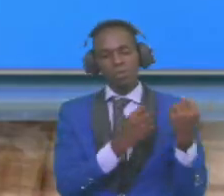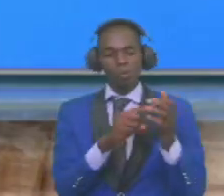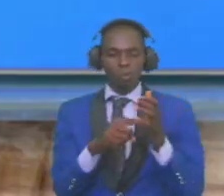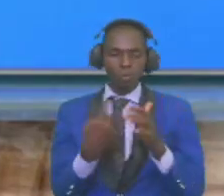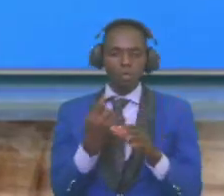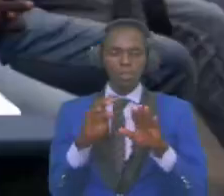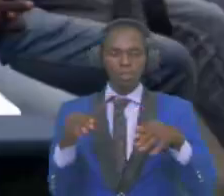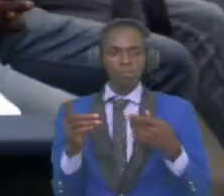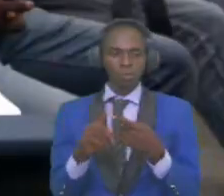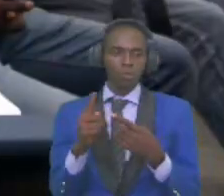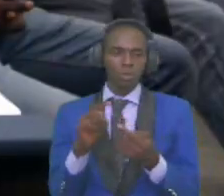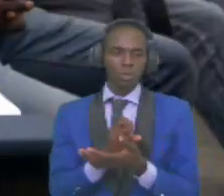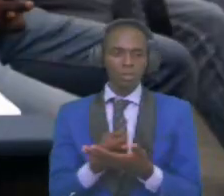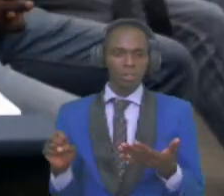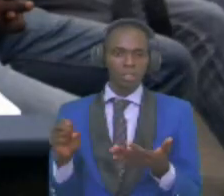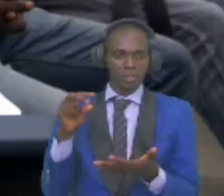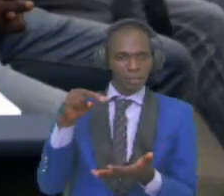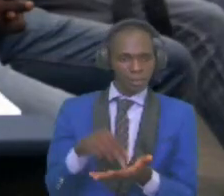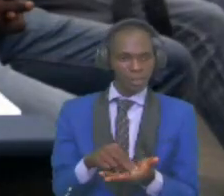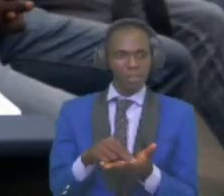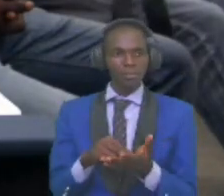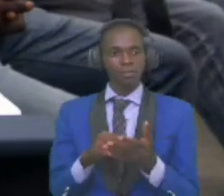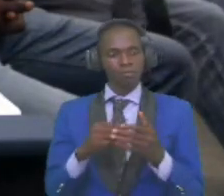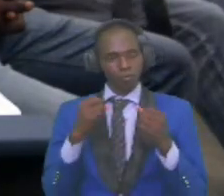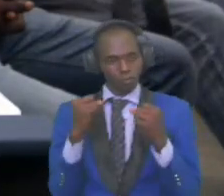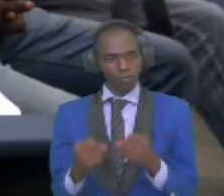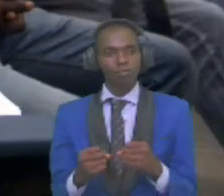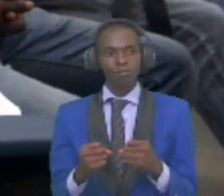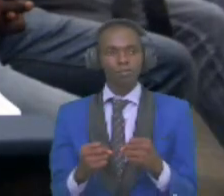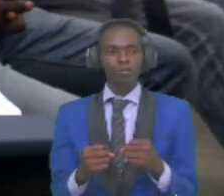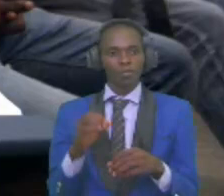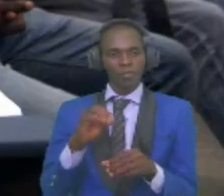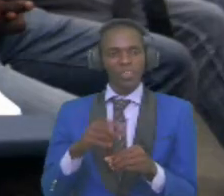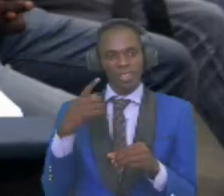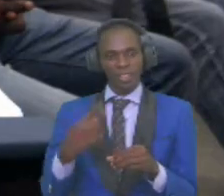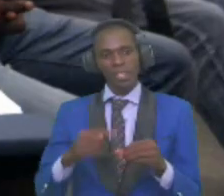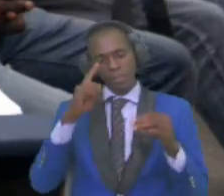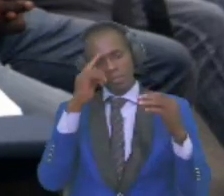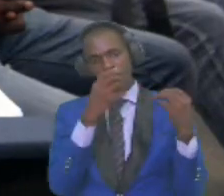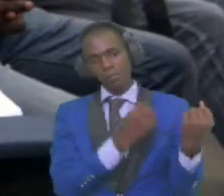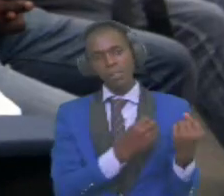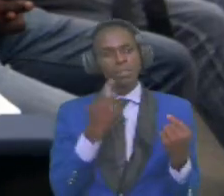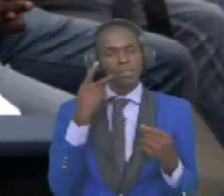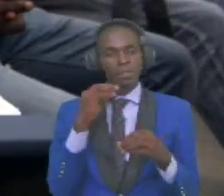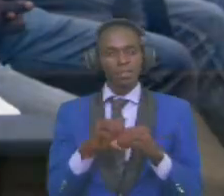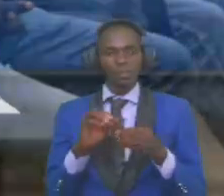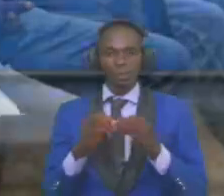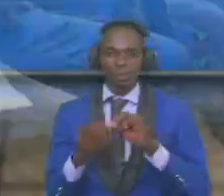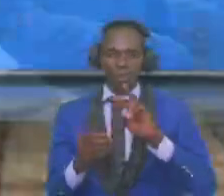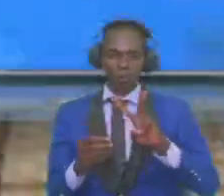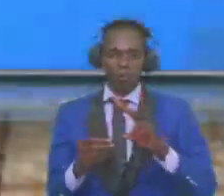transmise au sein une fois profitable je me réfère dans la foi on va où